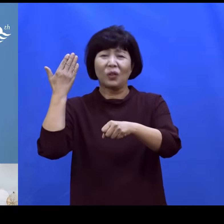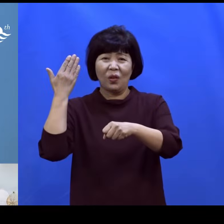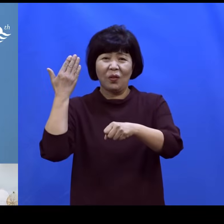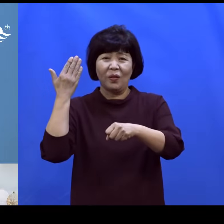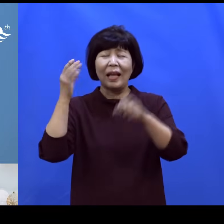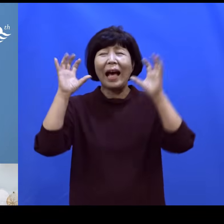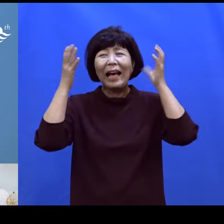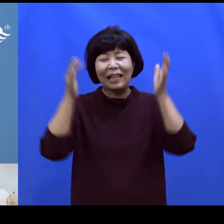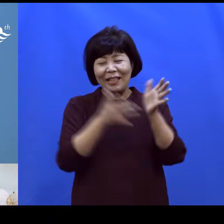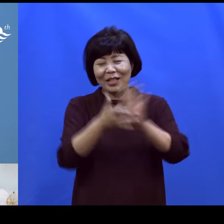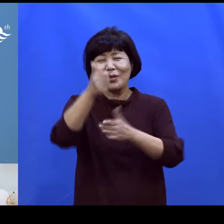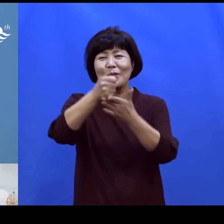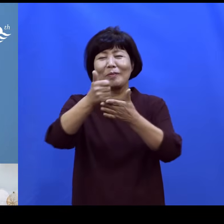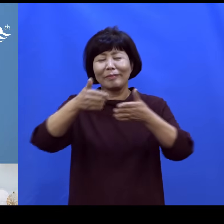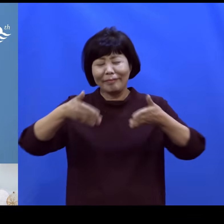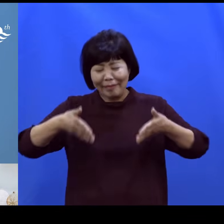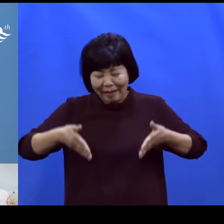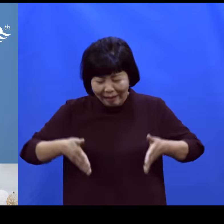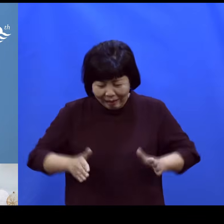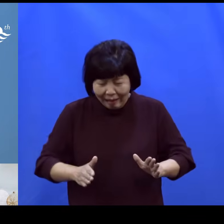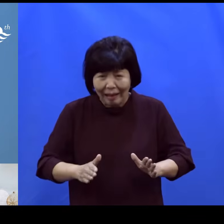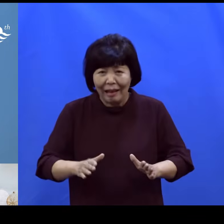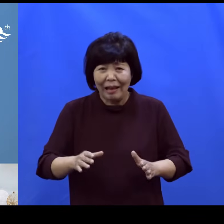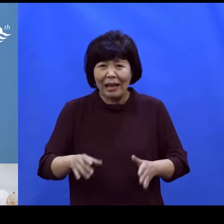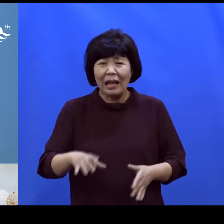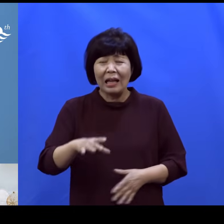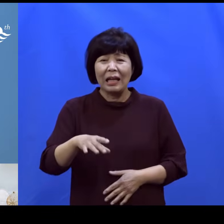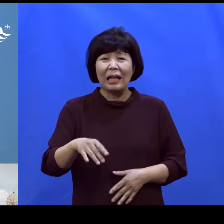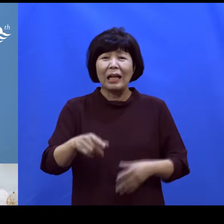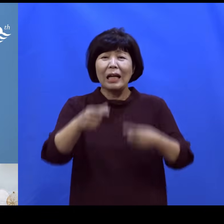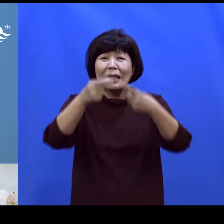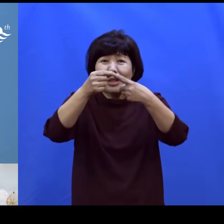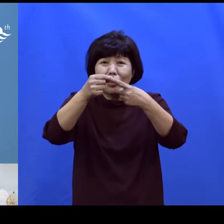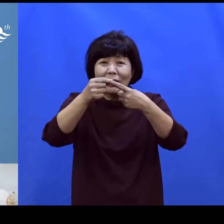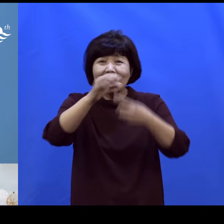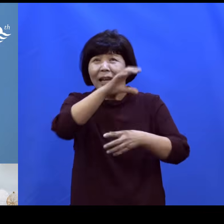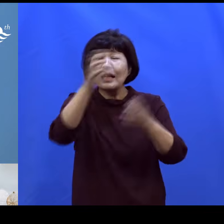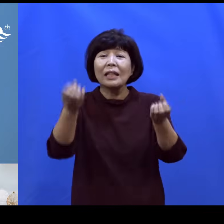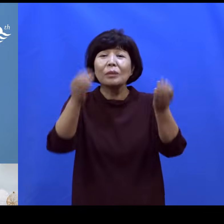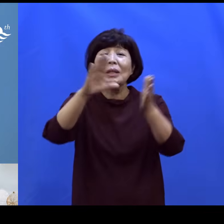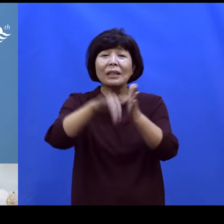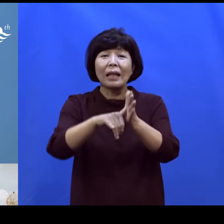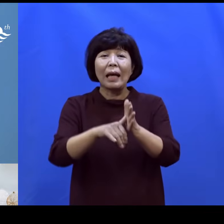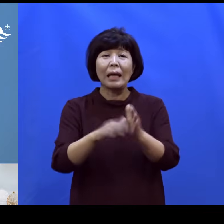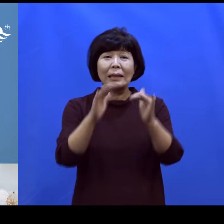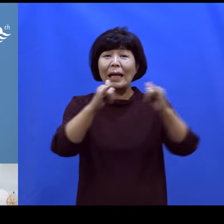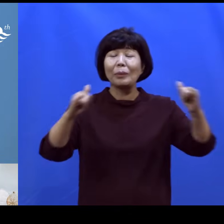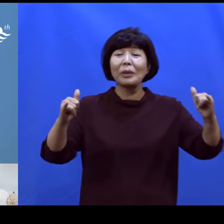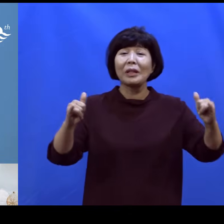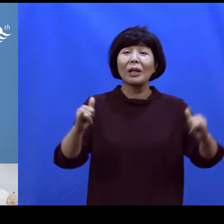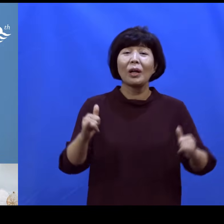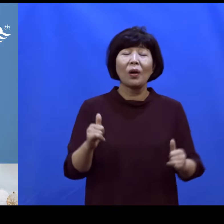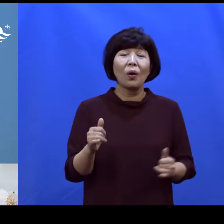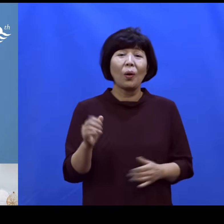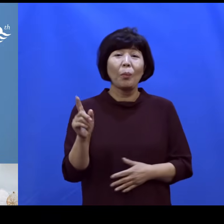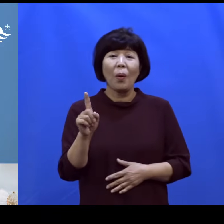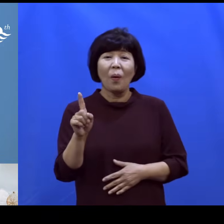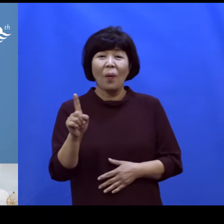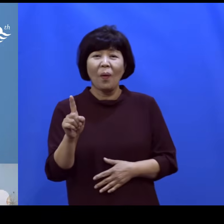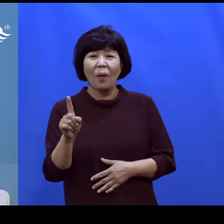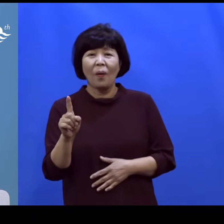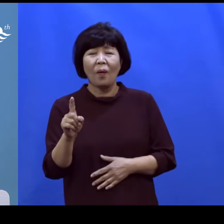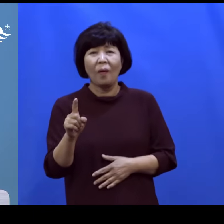예수가 세상에 태어나셨을 첫 번째 크리스마스, 어떻게 사람들이 반응했을까요? 그리스도가 세상에